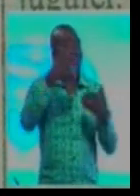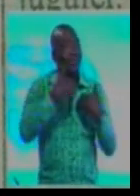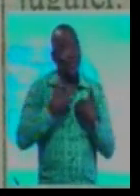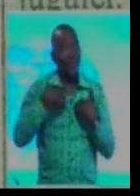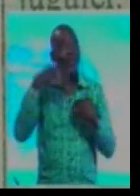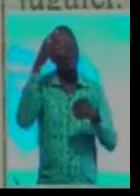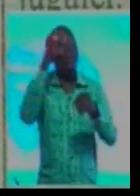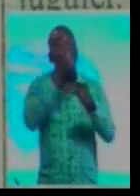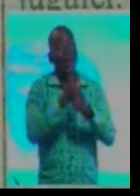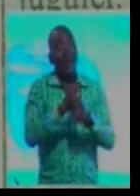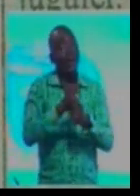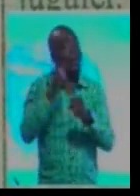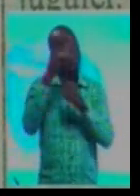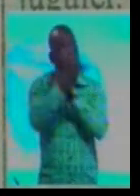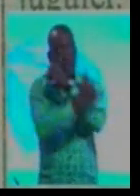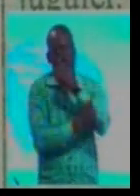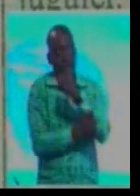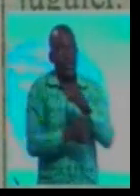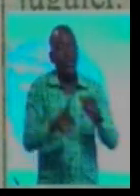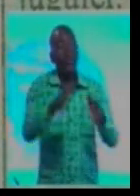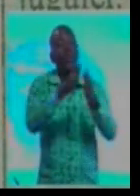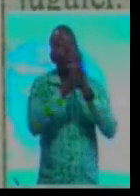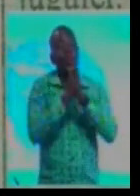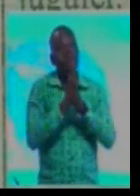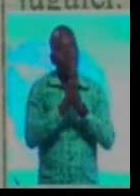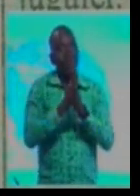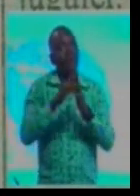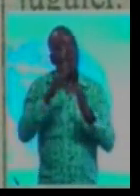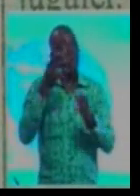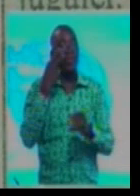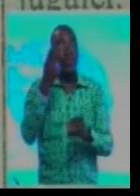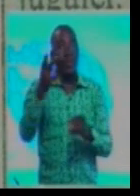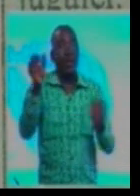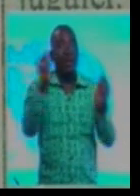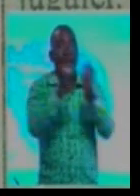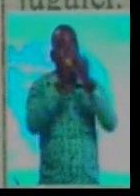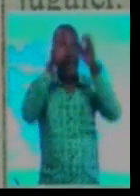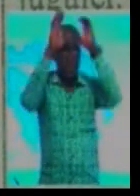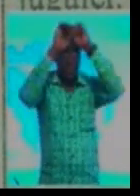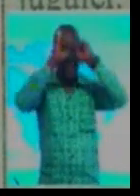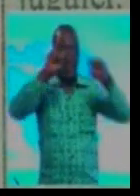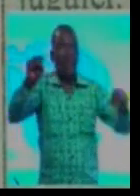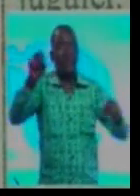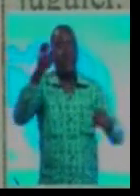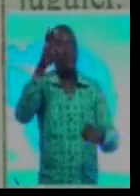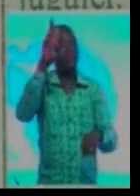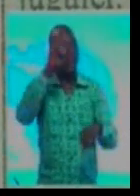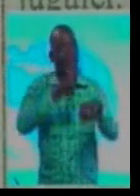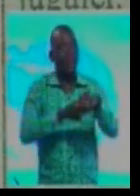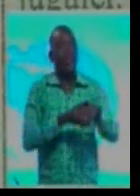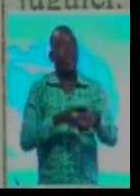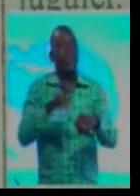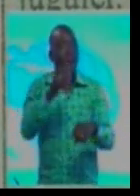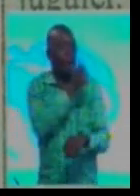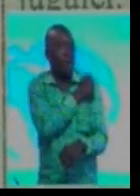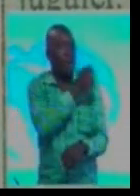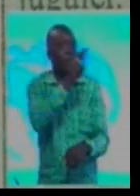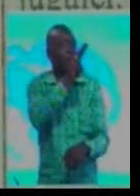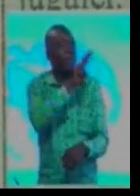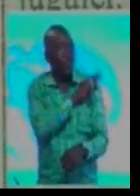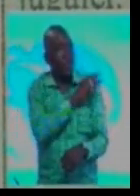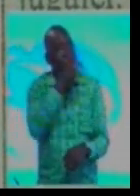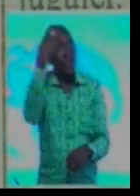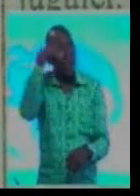la mère patrie où il entend solliciter une audience avec le président de la République, Alassane Ouattara, dans le cadre de